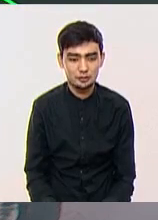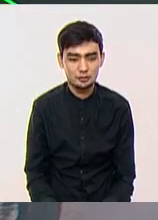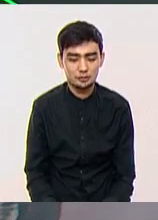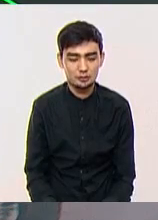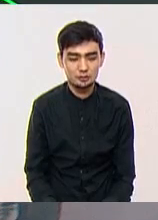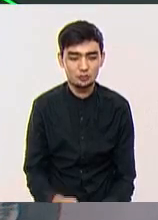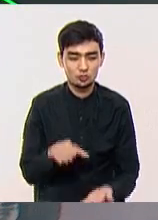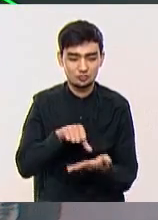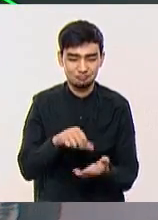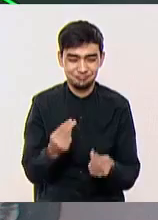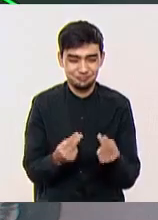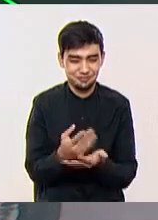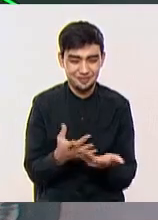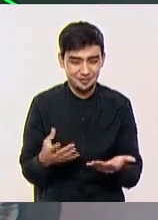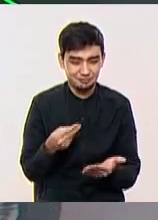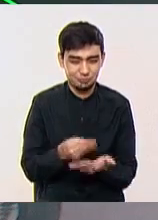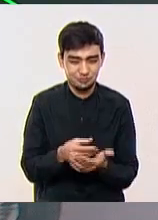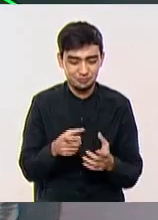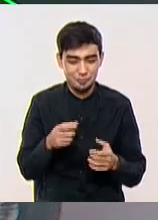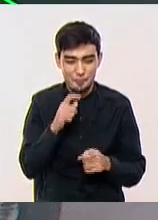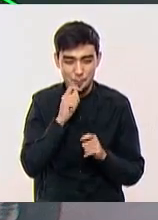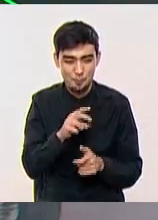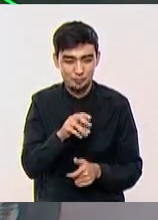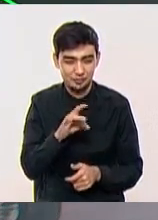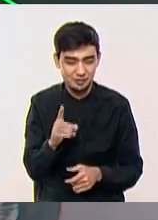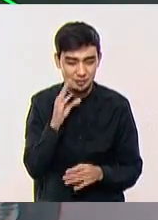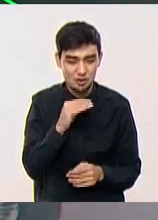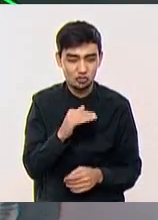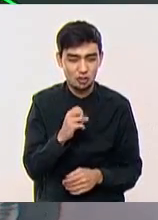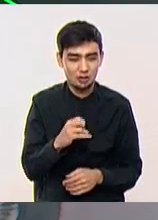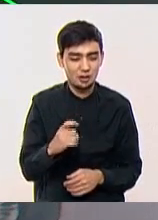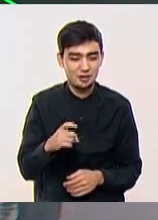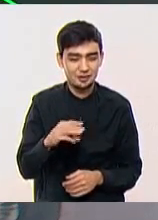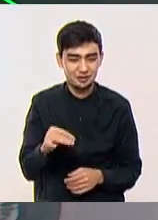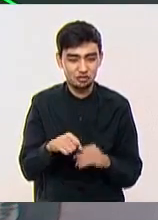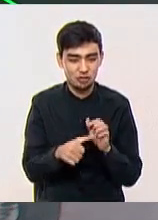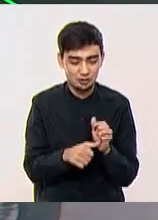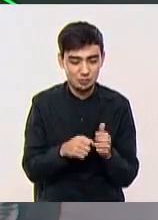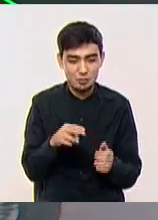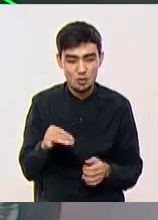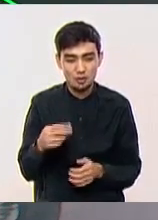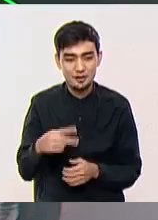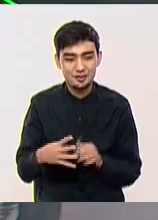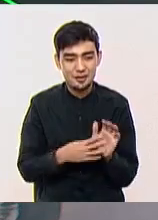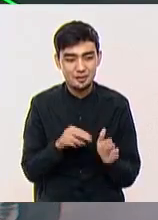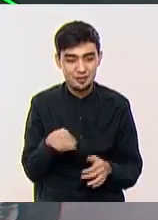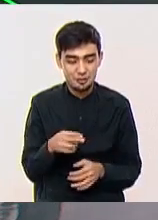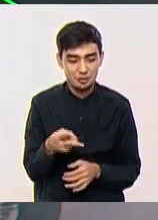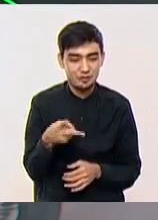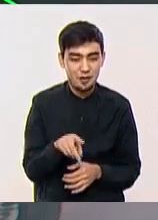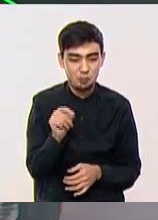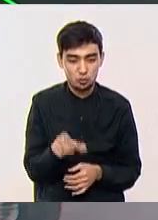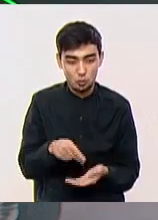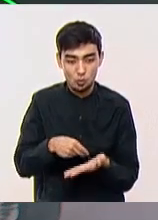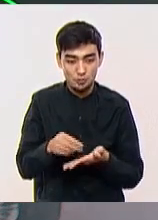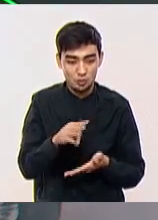участвуйте в розыгрыше ценных призов от jeand акций 16 по 29 декабря купите две бутылки напитка в магазинах